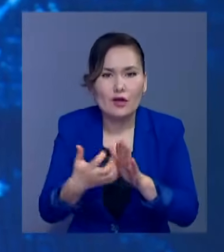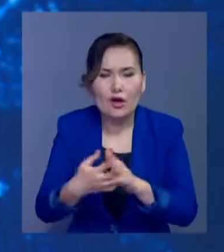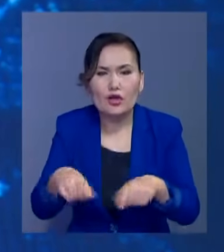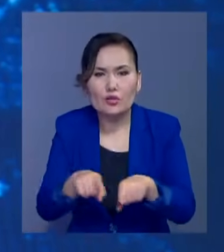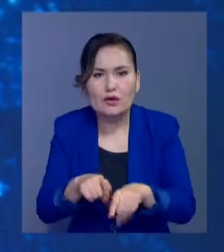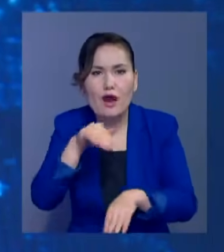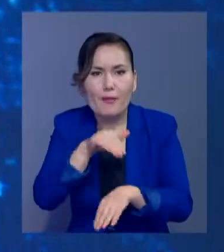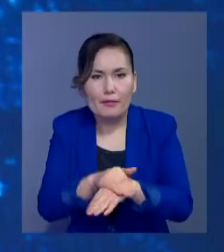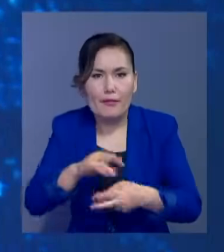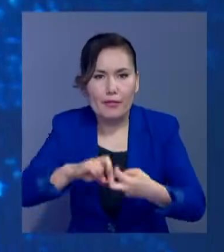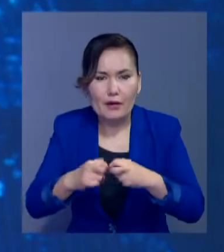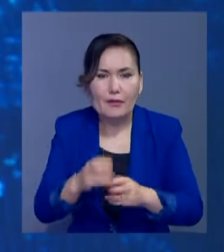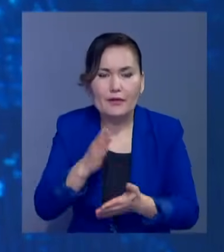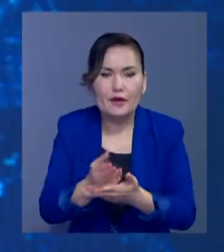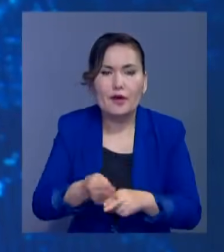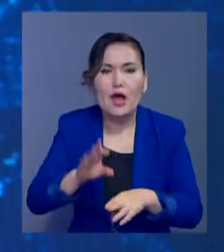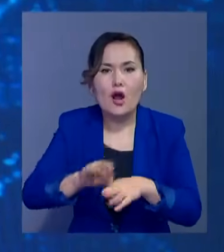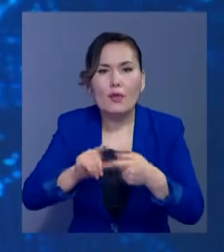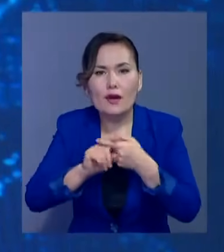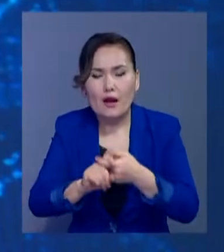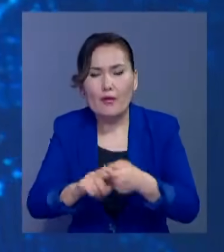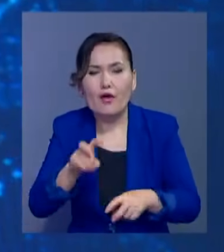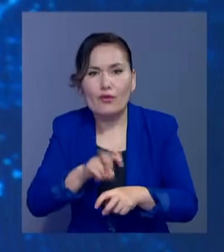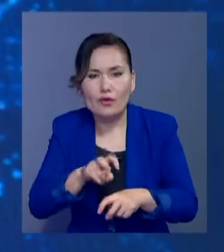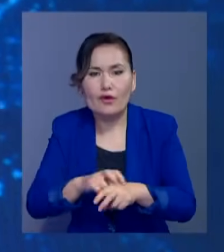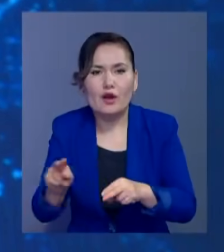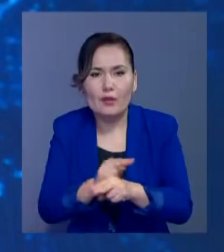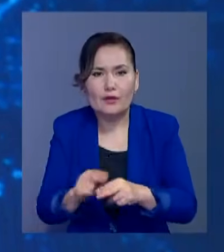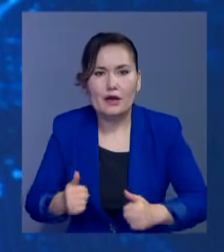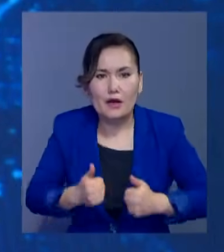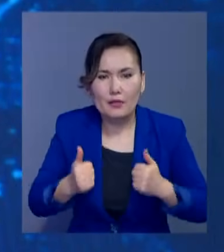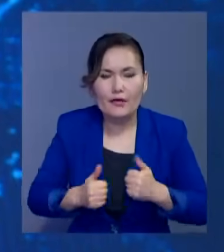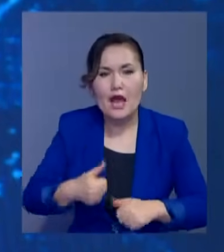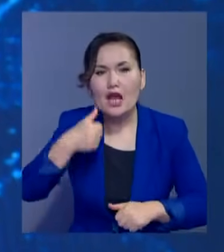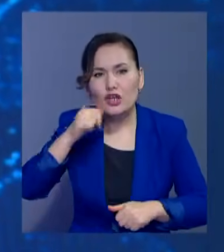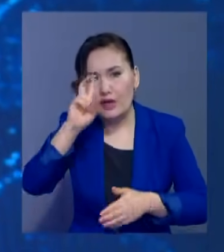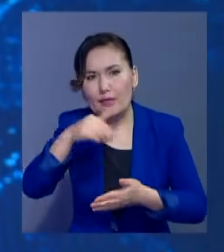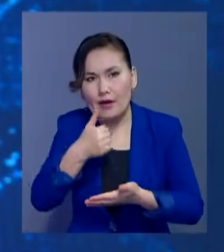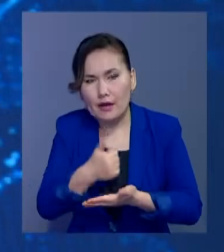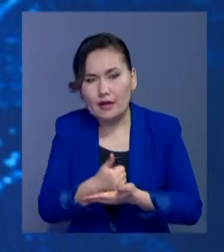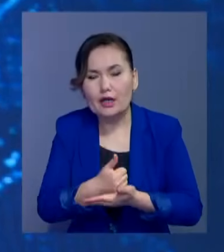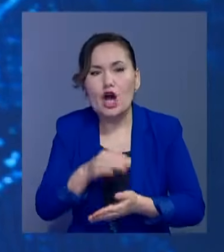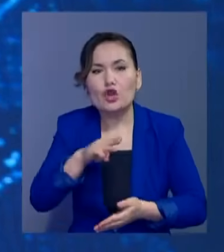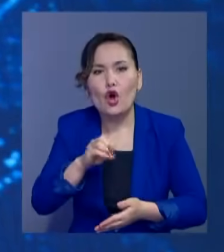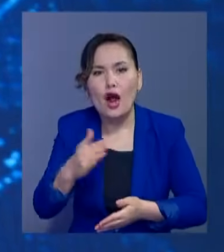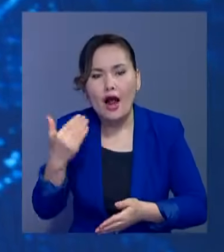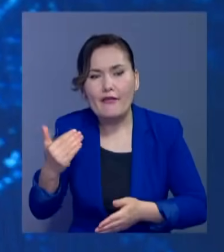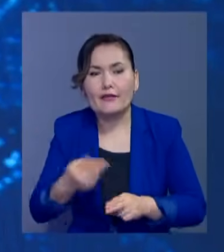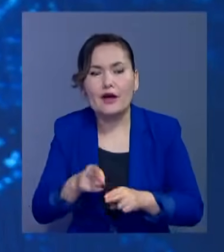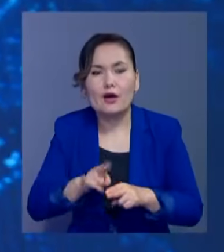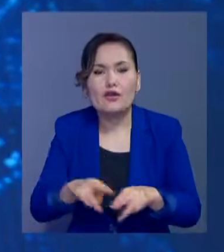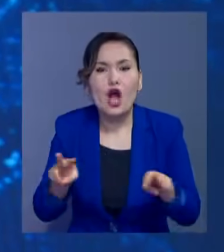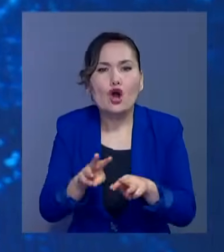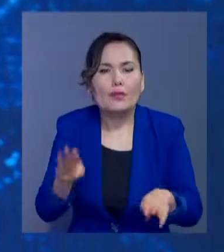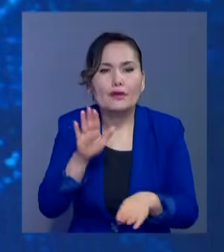аңғартты. Қазір бар мамандар COVID-19-бен барынша күресіп жатыр. Кеше мемлекет басшысы үкіметке халық денсаулығы және